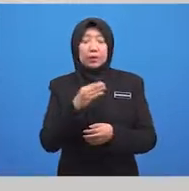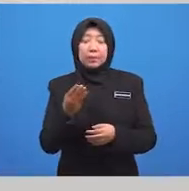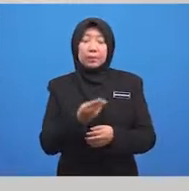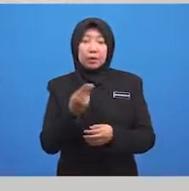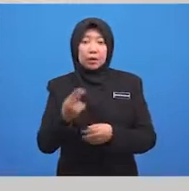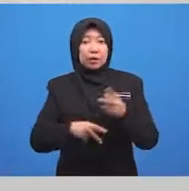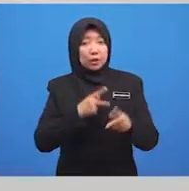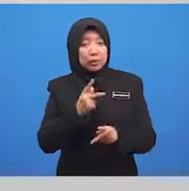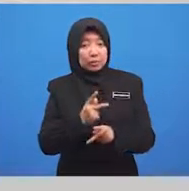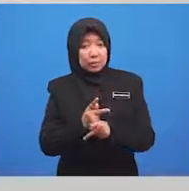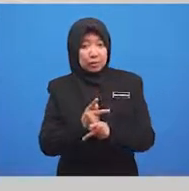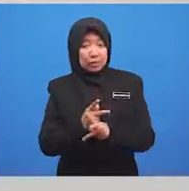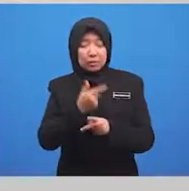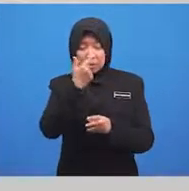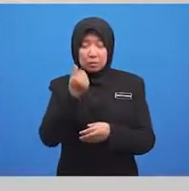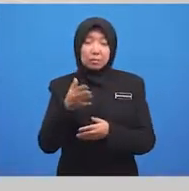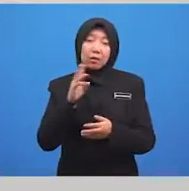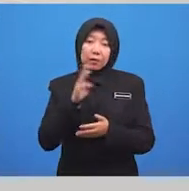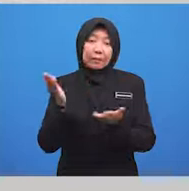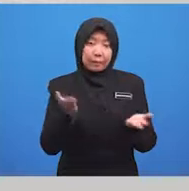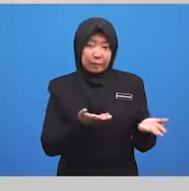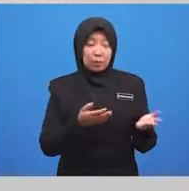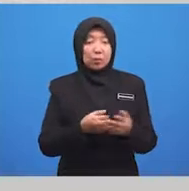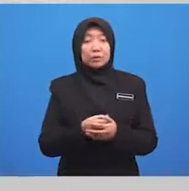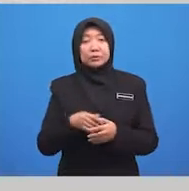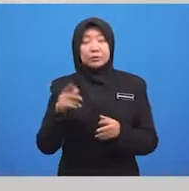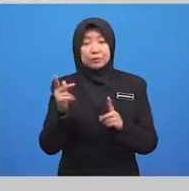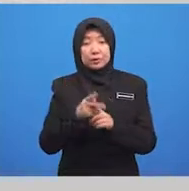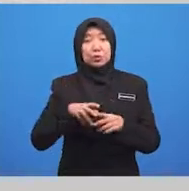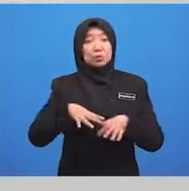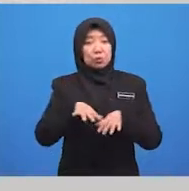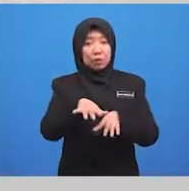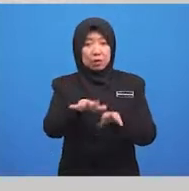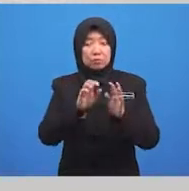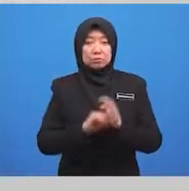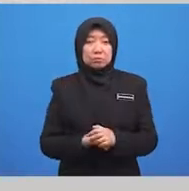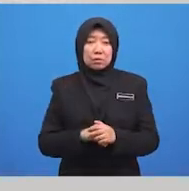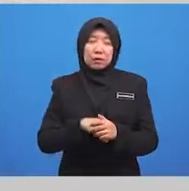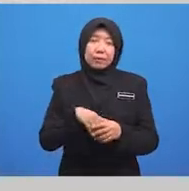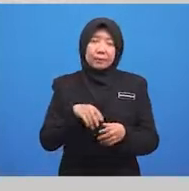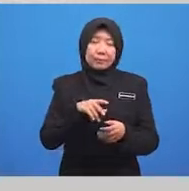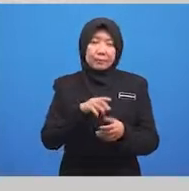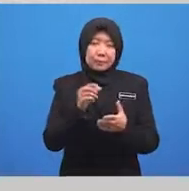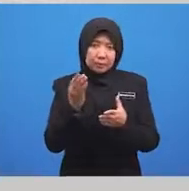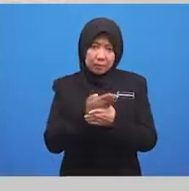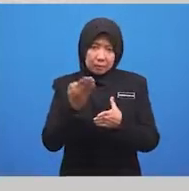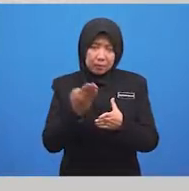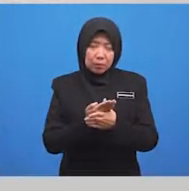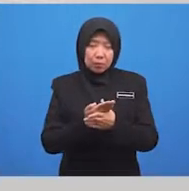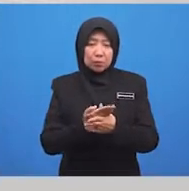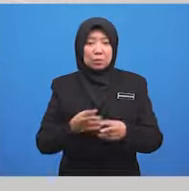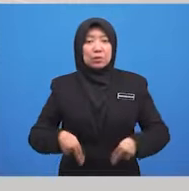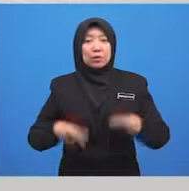dan dibawa oleh air larian permukaan ke sungai. Dan ia menjejaskan hidupan